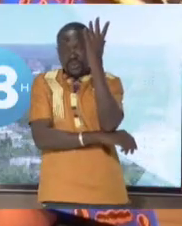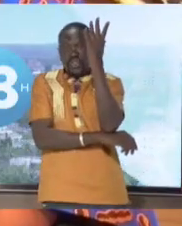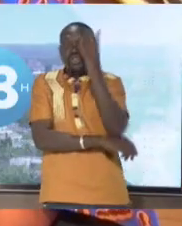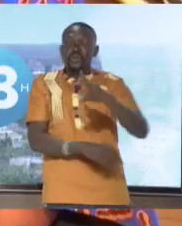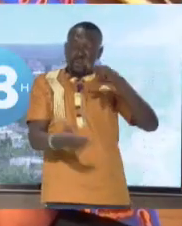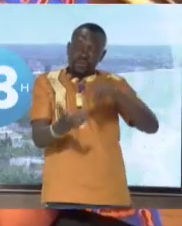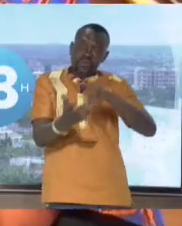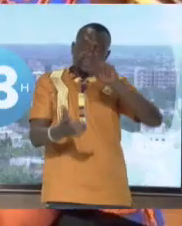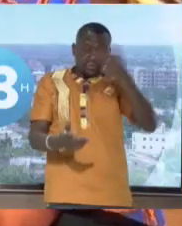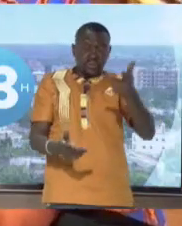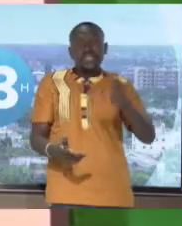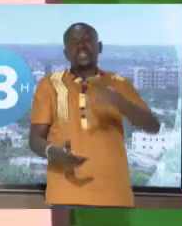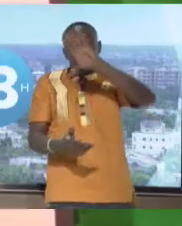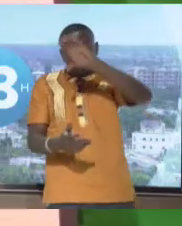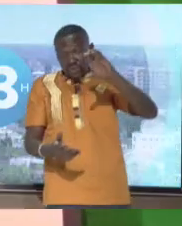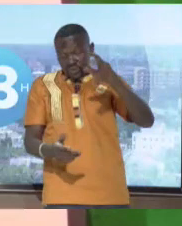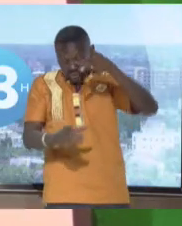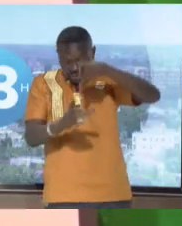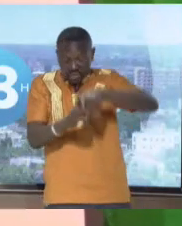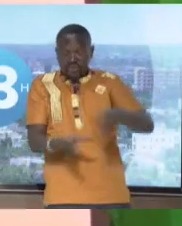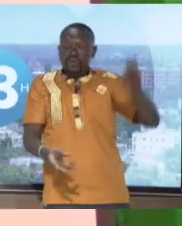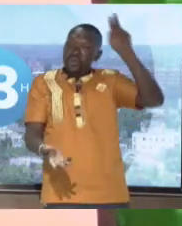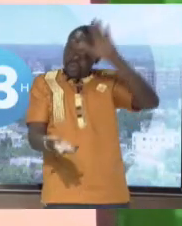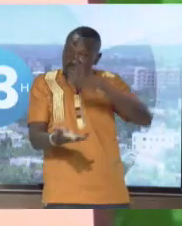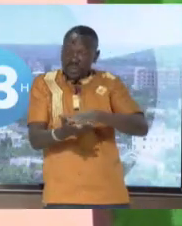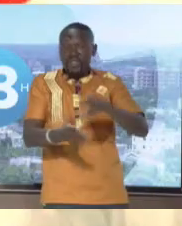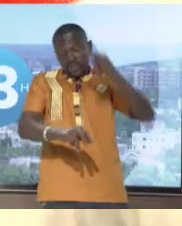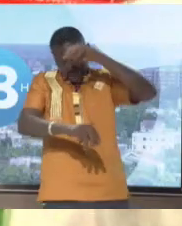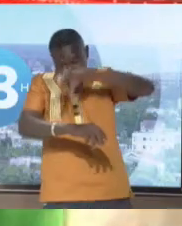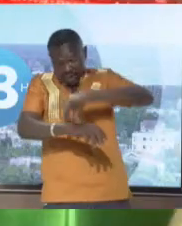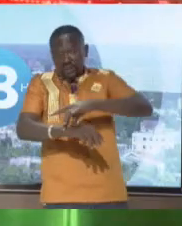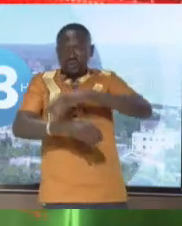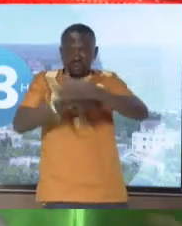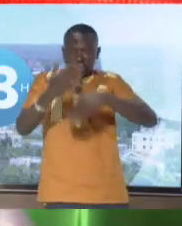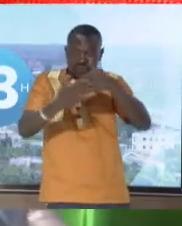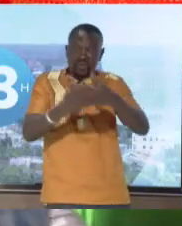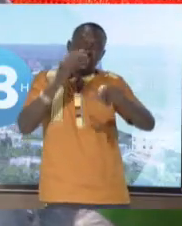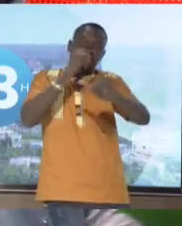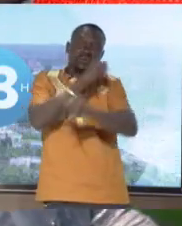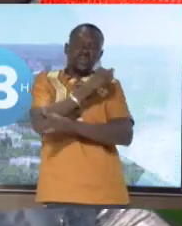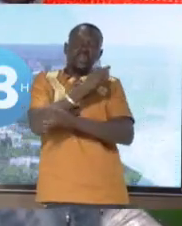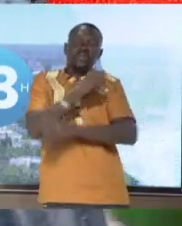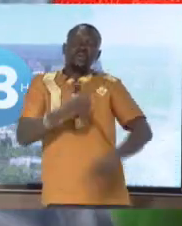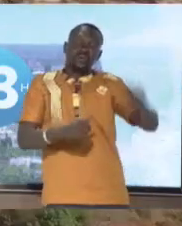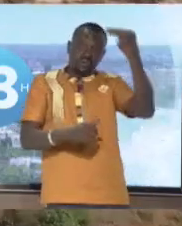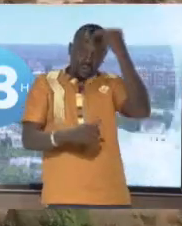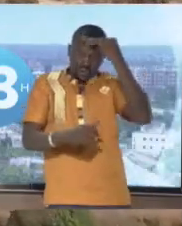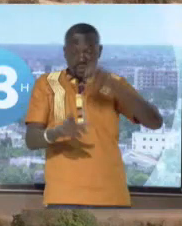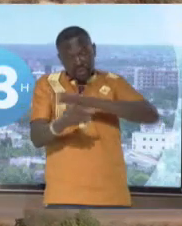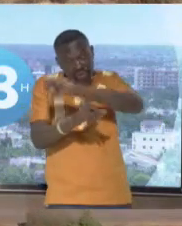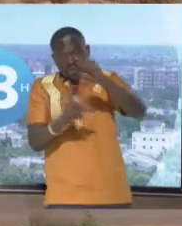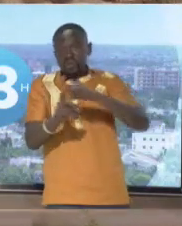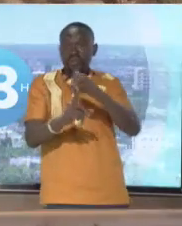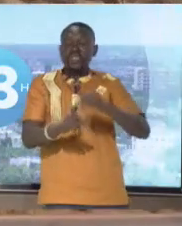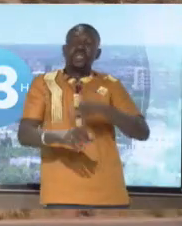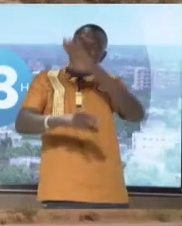moins 5 millions de plants seront mis en terre sur l'ensemble du territoire national. Et le ministre Roger Barrot de l'Environnement d'en